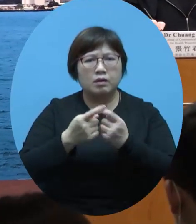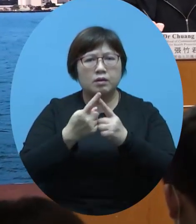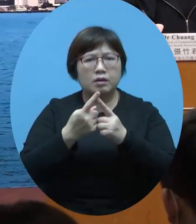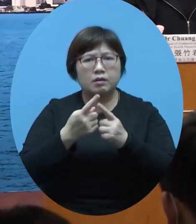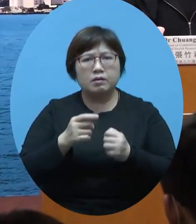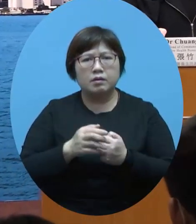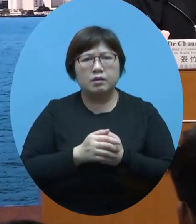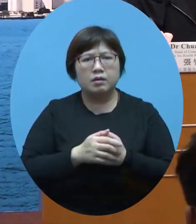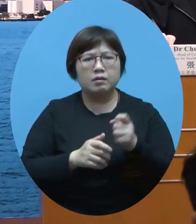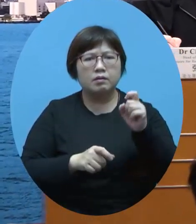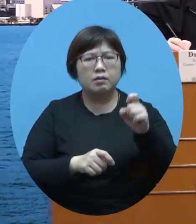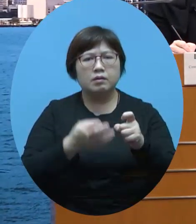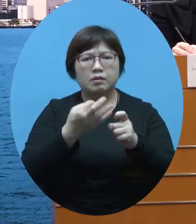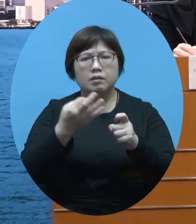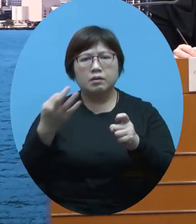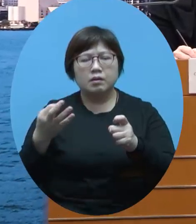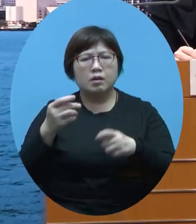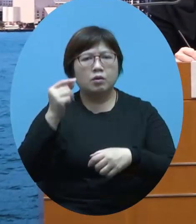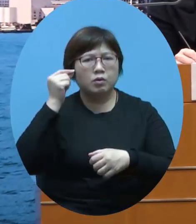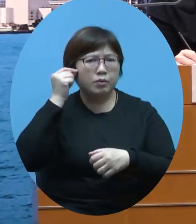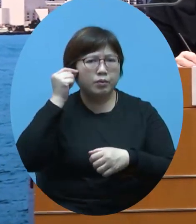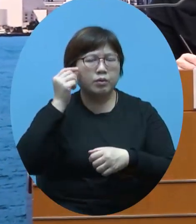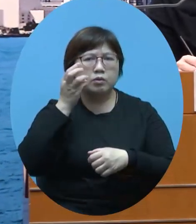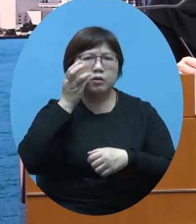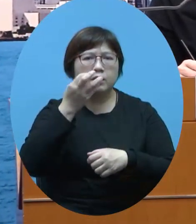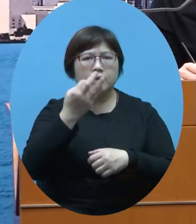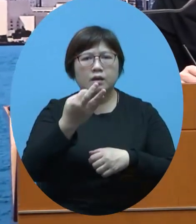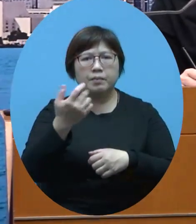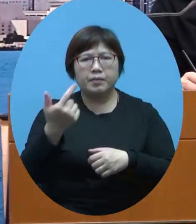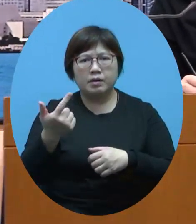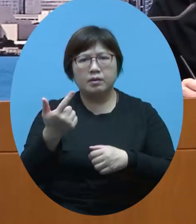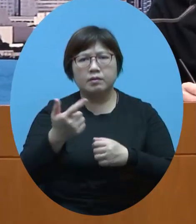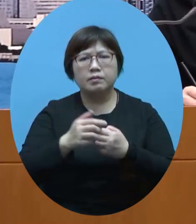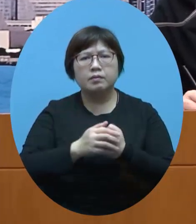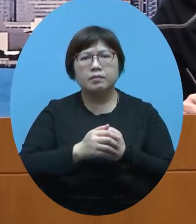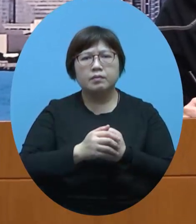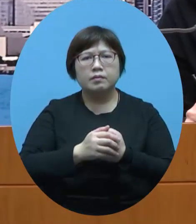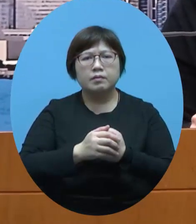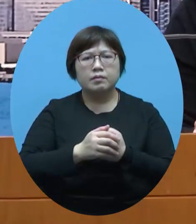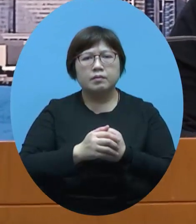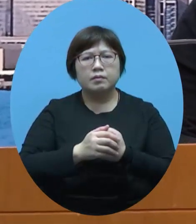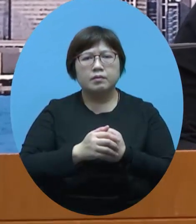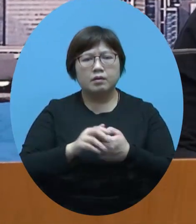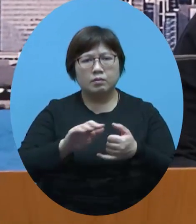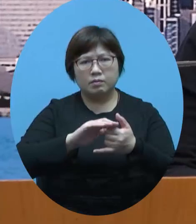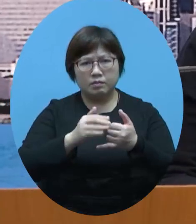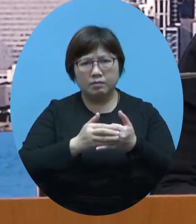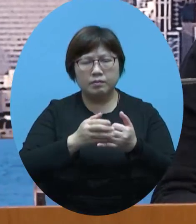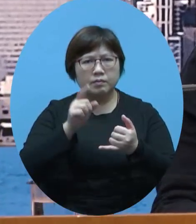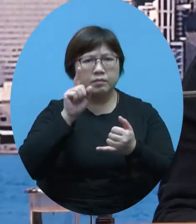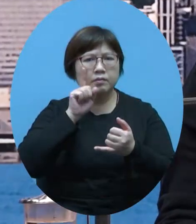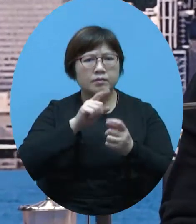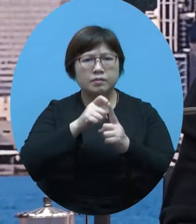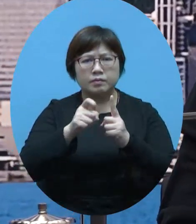第933宗個案就是女士38歲啦，咁佢就係懷孕嘅19週